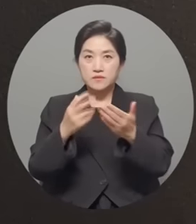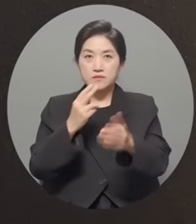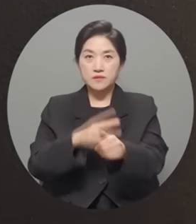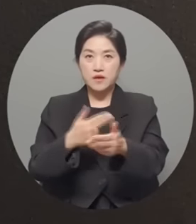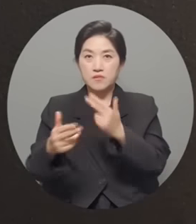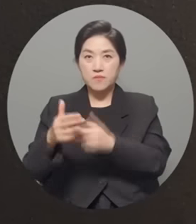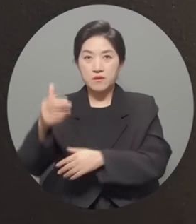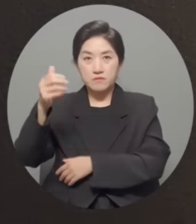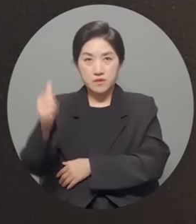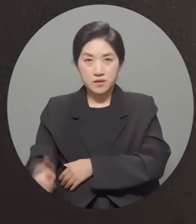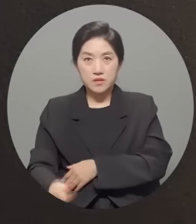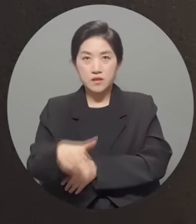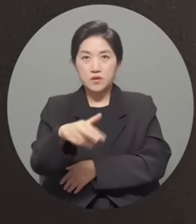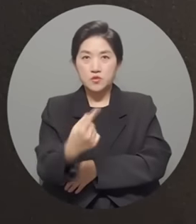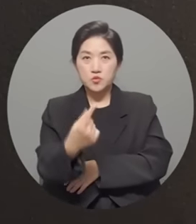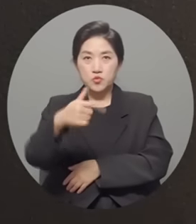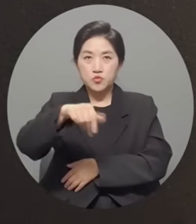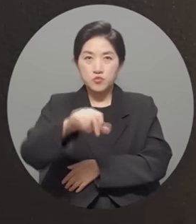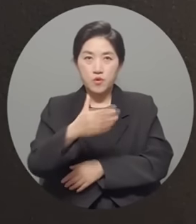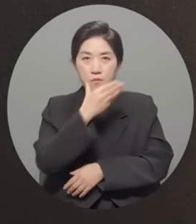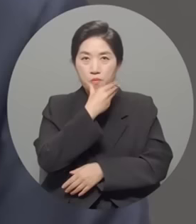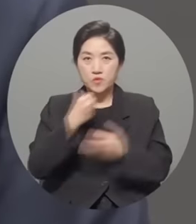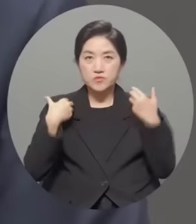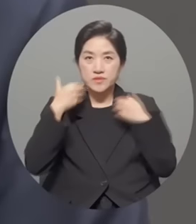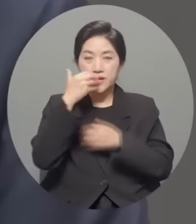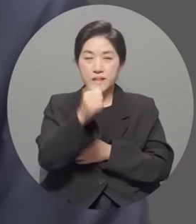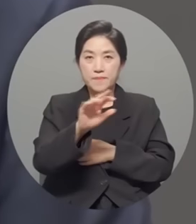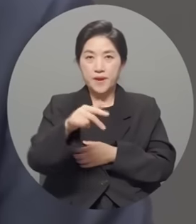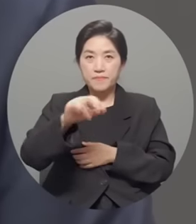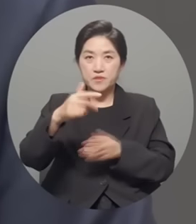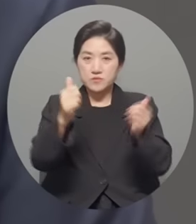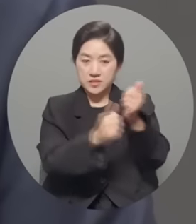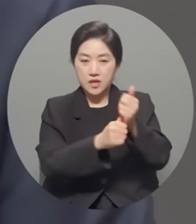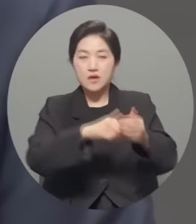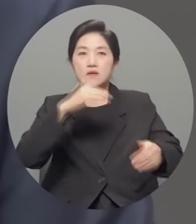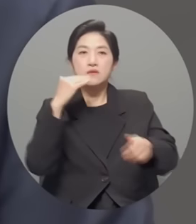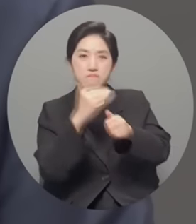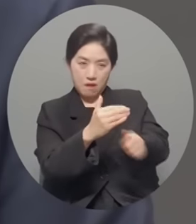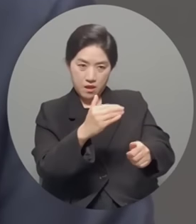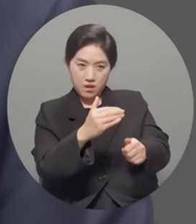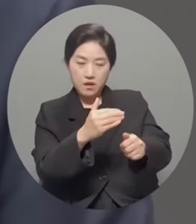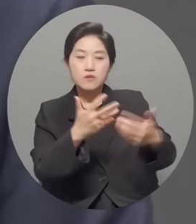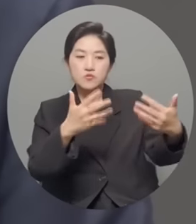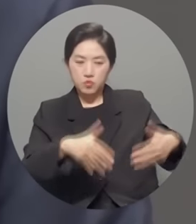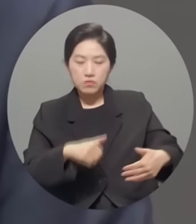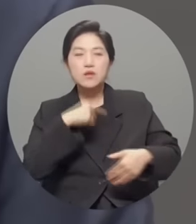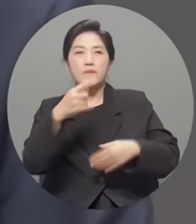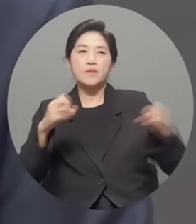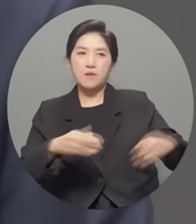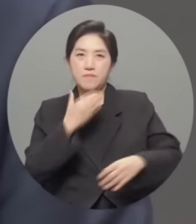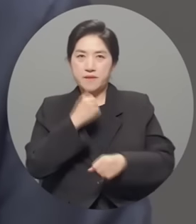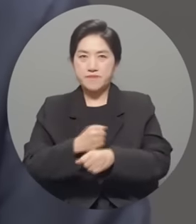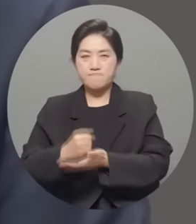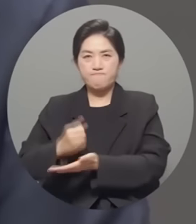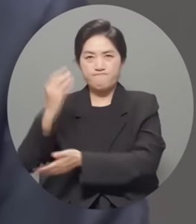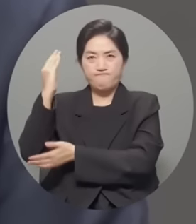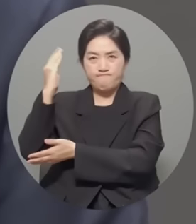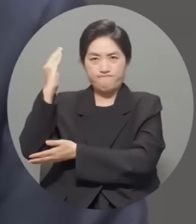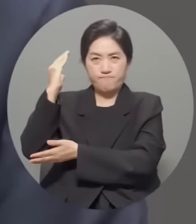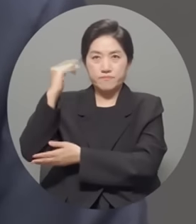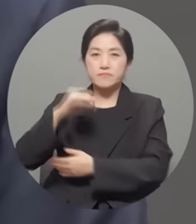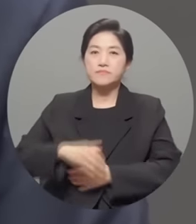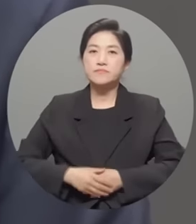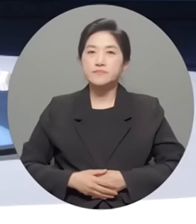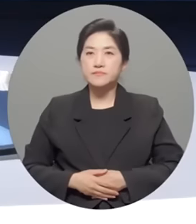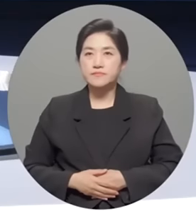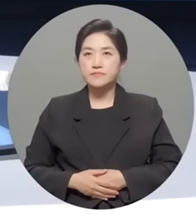조규홍 보건복지부 장관과 박미수 차관의 경질이 대화의 전제 조건이라고 거듭 주장했습니다. MBC 뉴스 박수입니다.